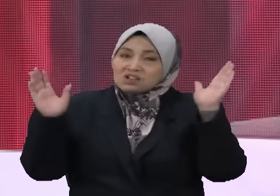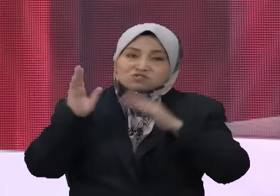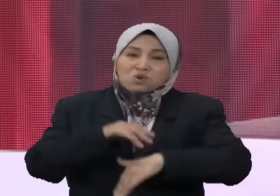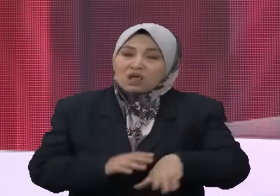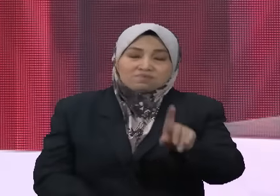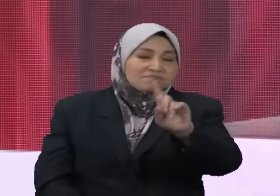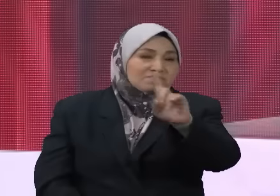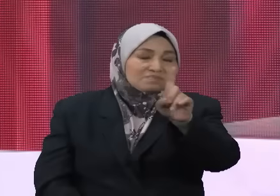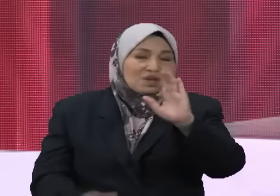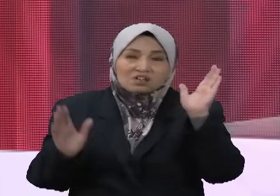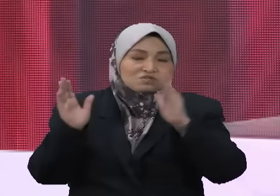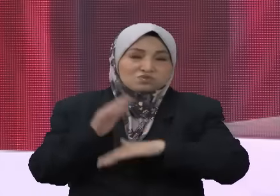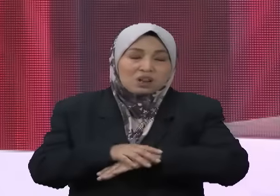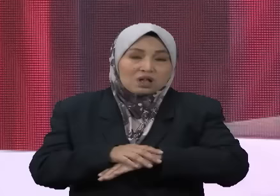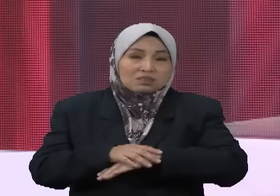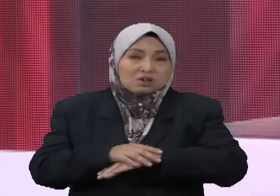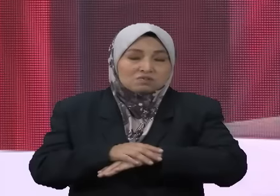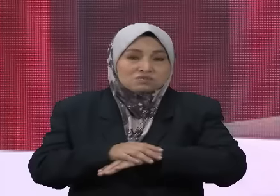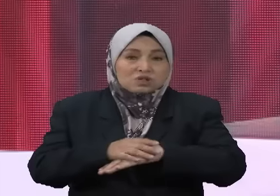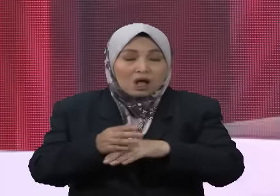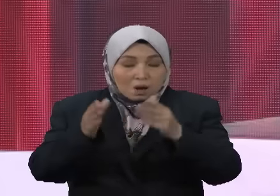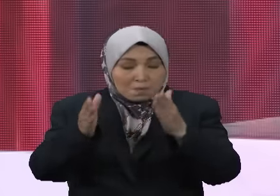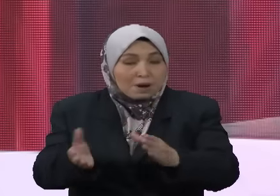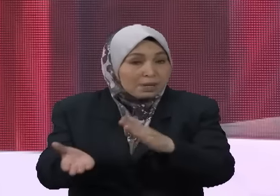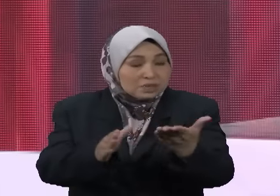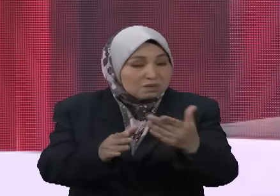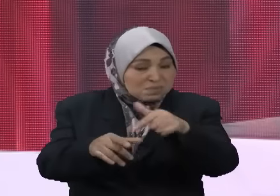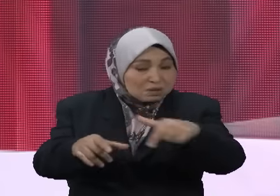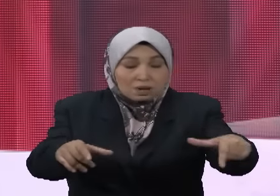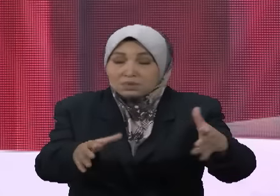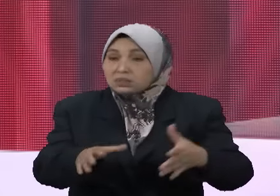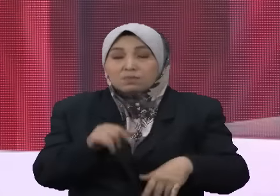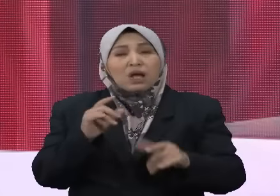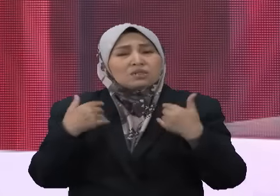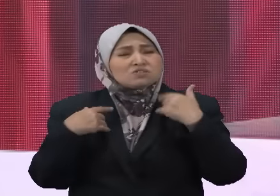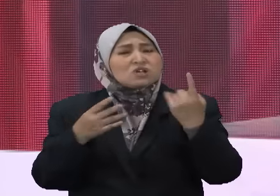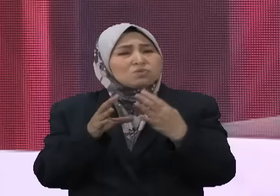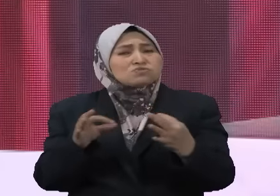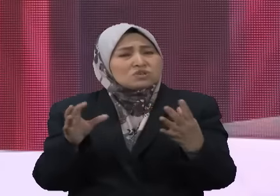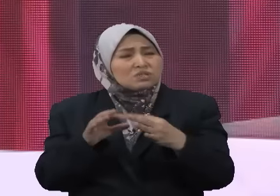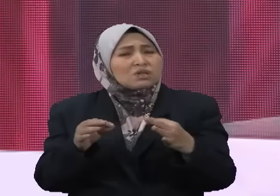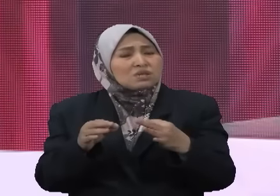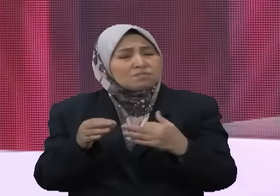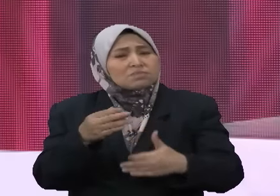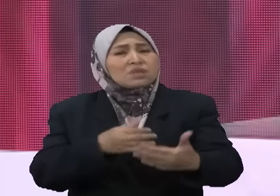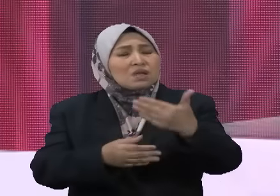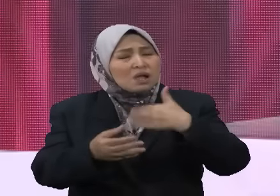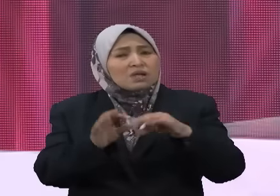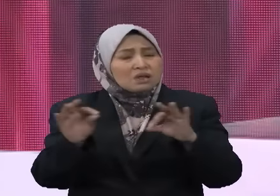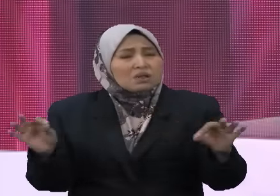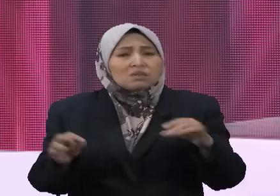jangan solat solat nilah solat jenazah kan sebenarnya ada satu kisah di sebalik ayat ini yang disebutkan